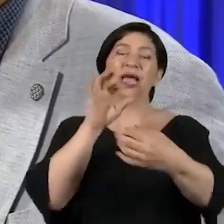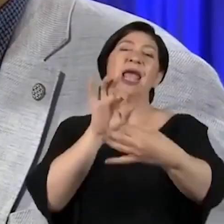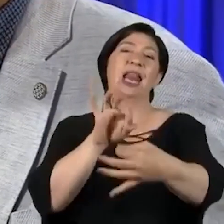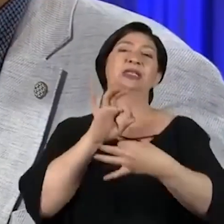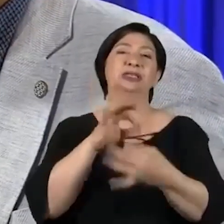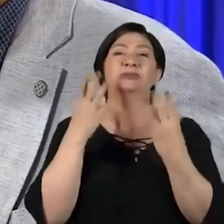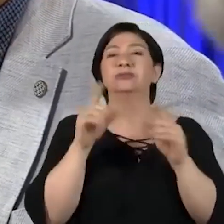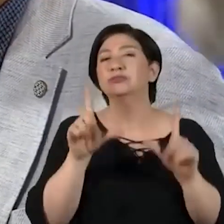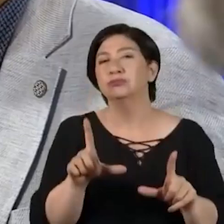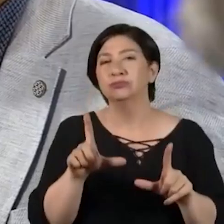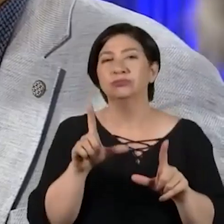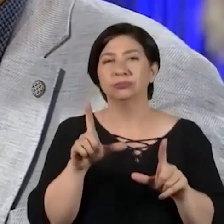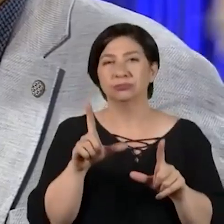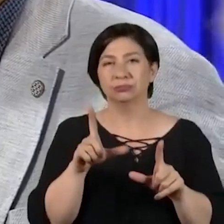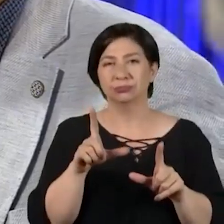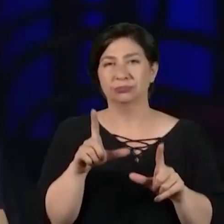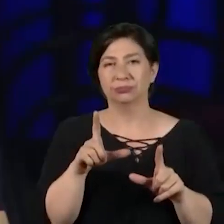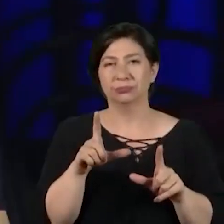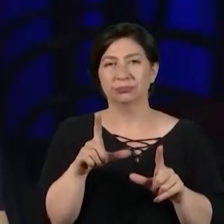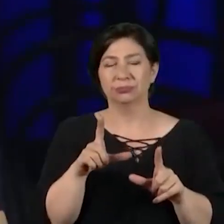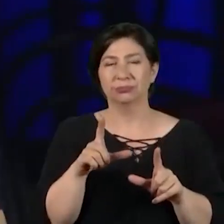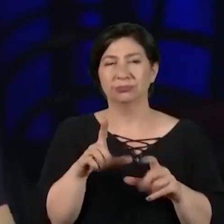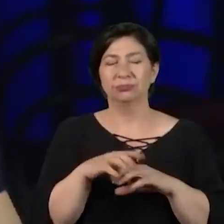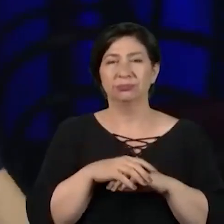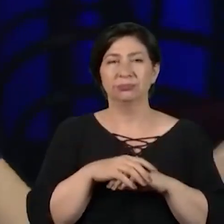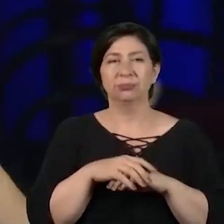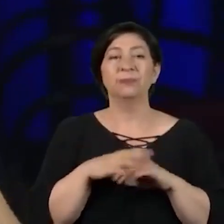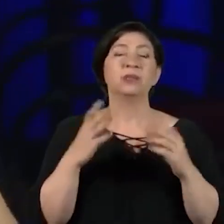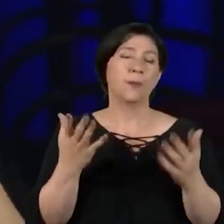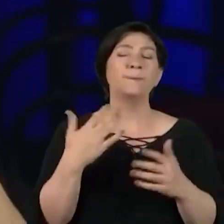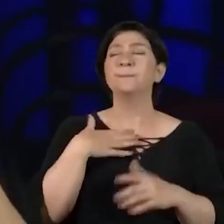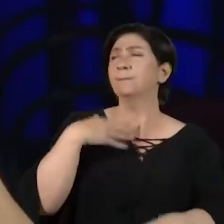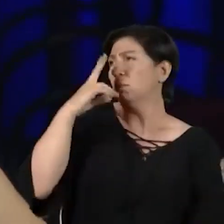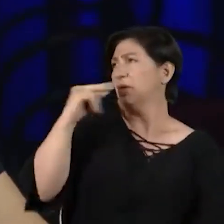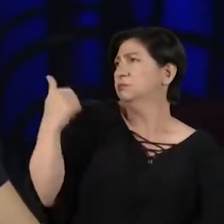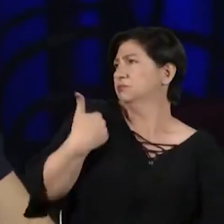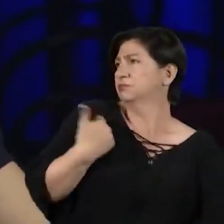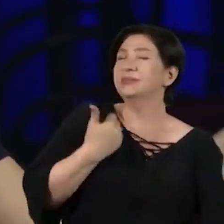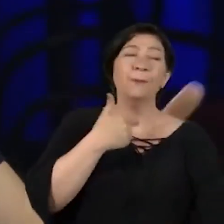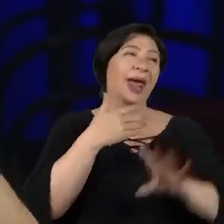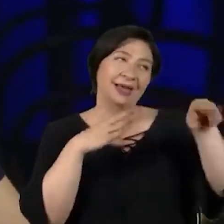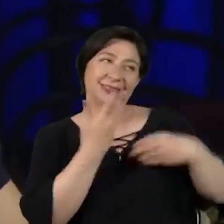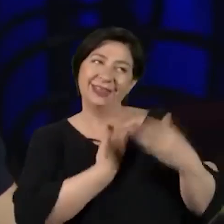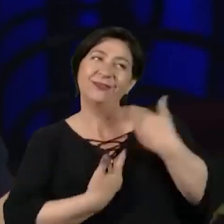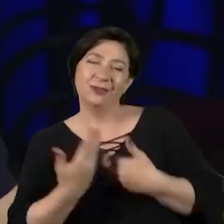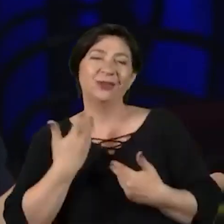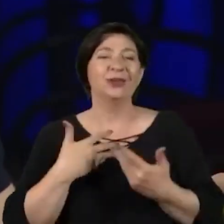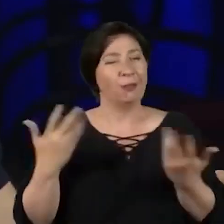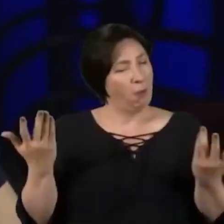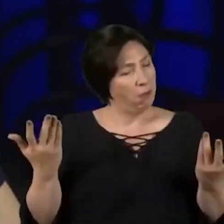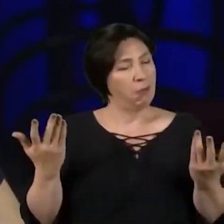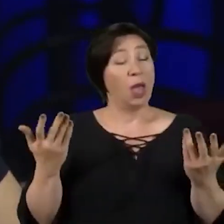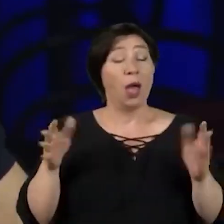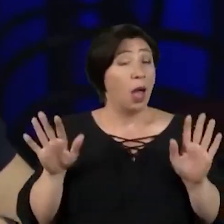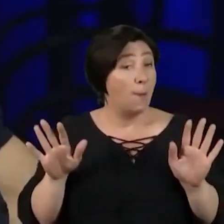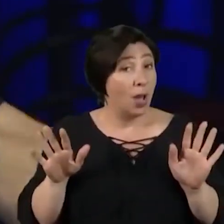ki bir hani yatırımdır denir. Yani ben tamam beğenilmek istiyorum, sevilmek de istiyorum, onaylanmak da istiyorum.